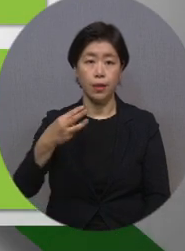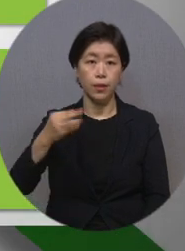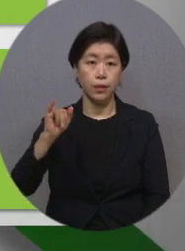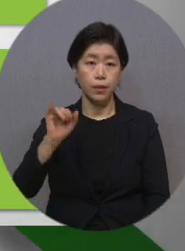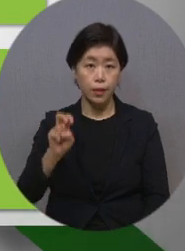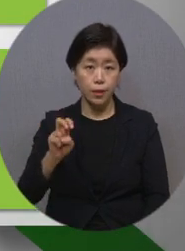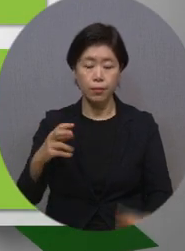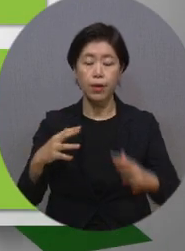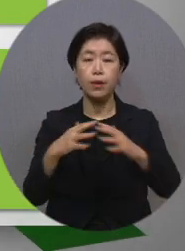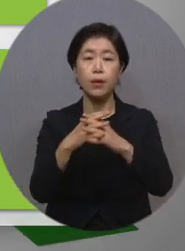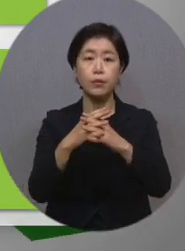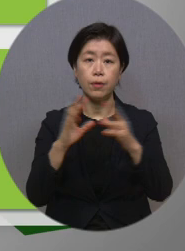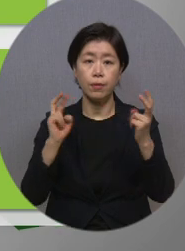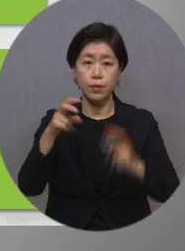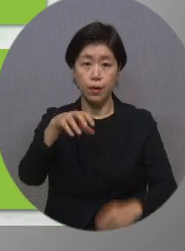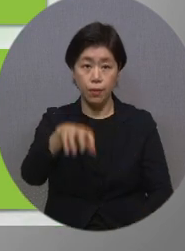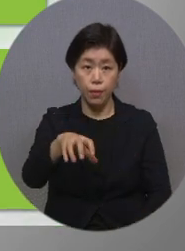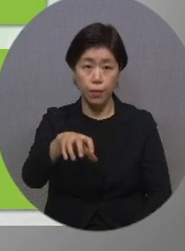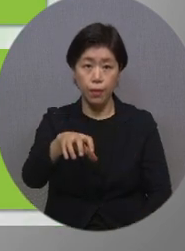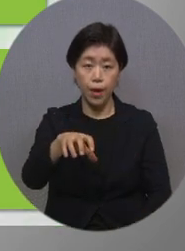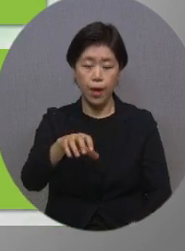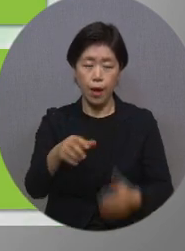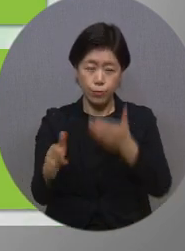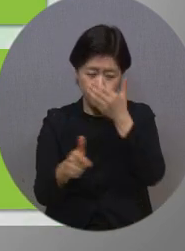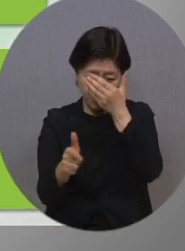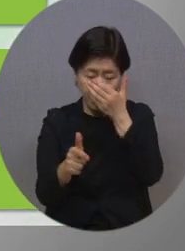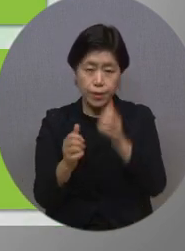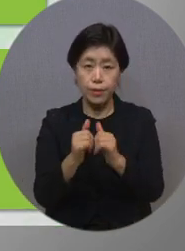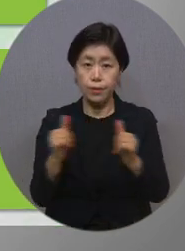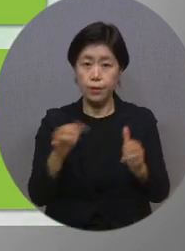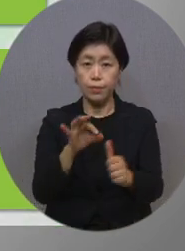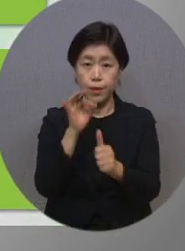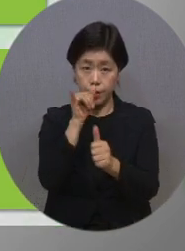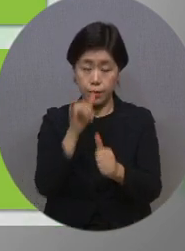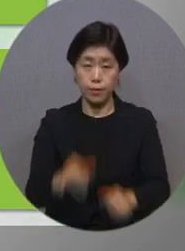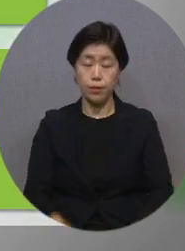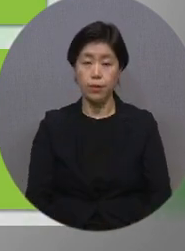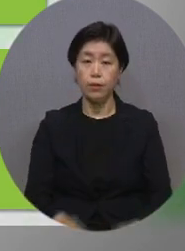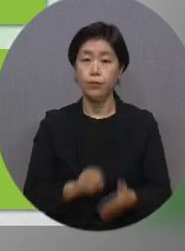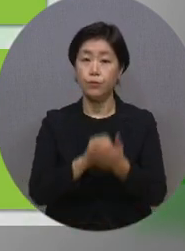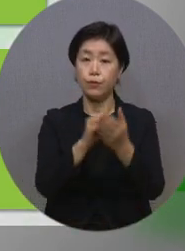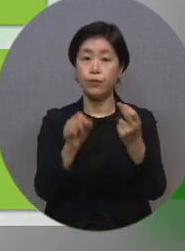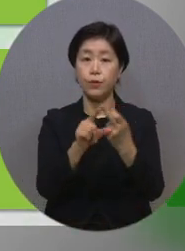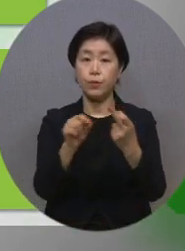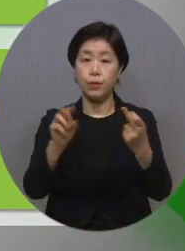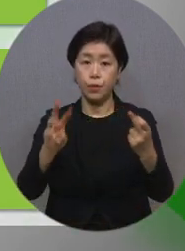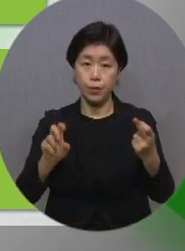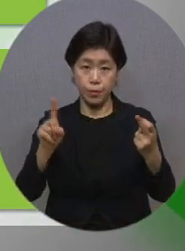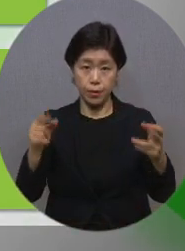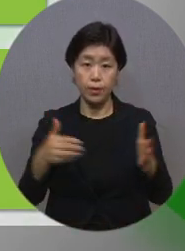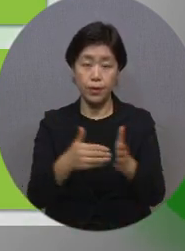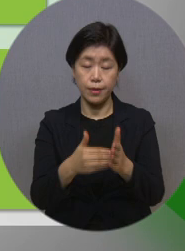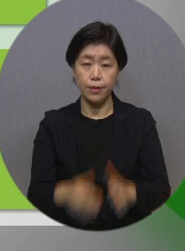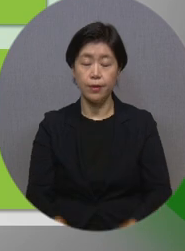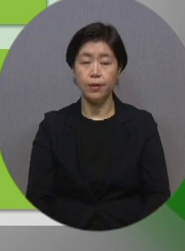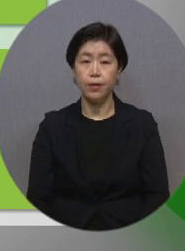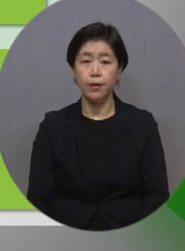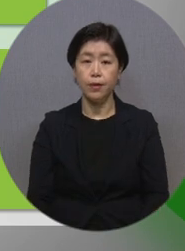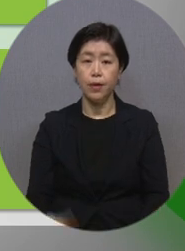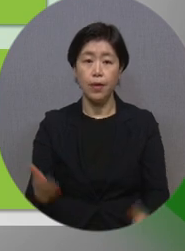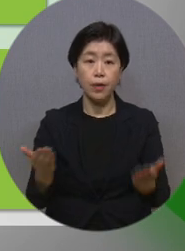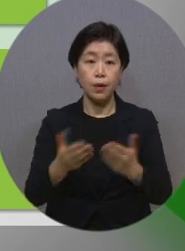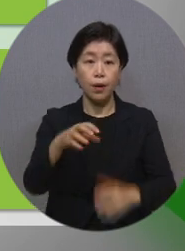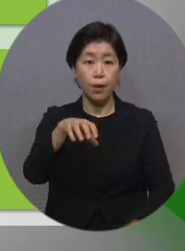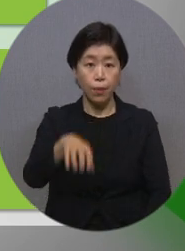다림건설 주식회사에서 기타 용접원을 모집합니다. 접수 마감일은 12월 31일까지며